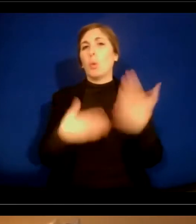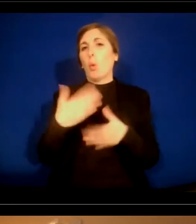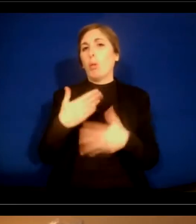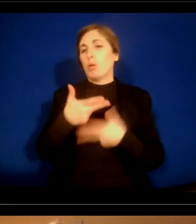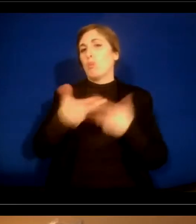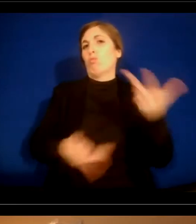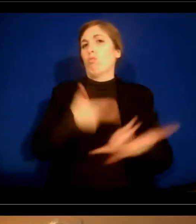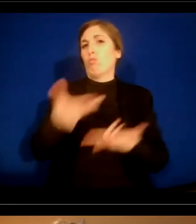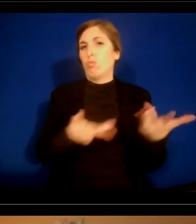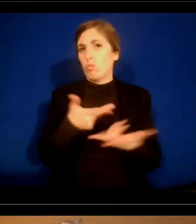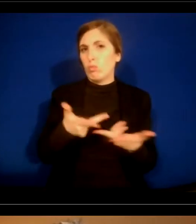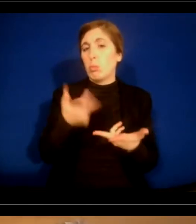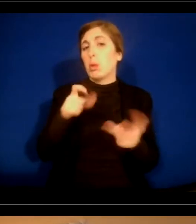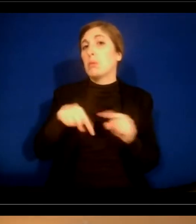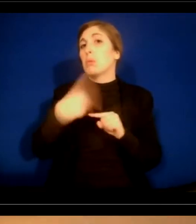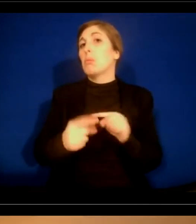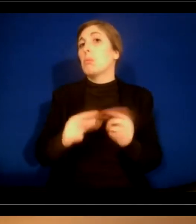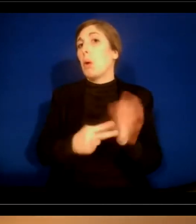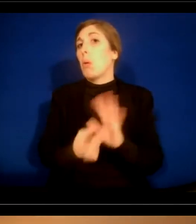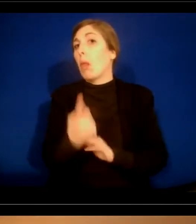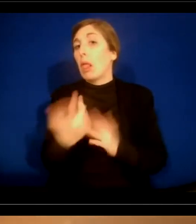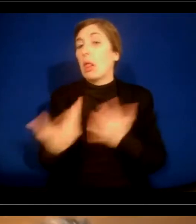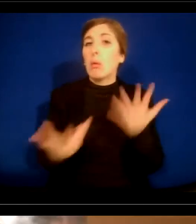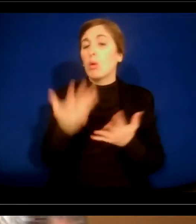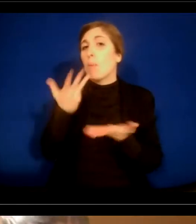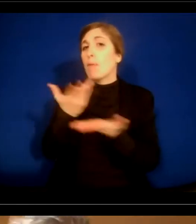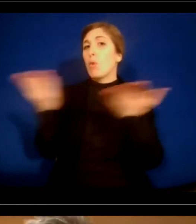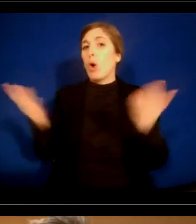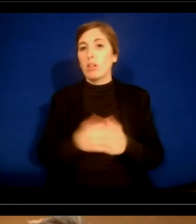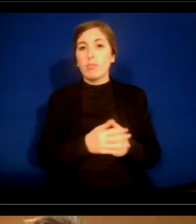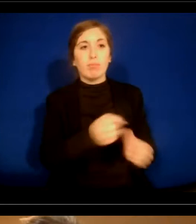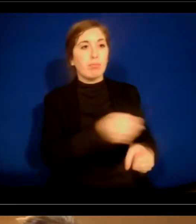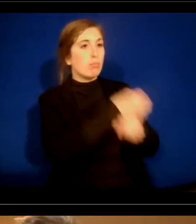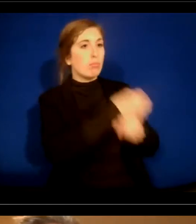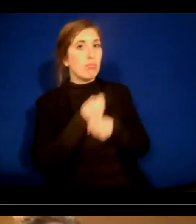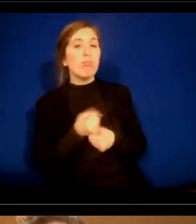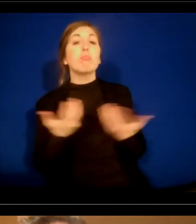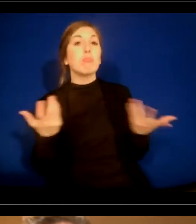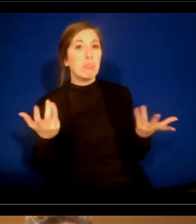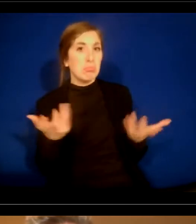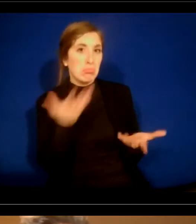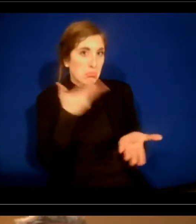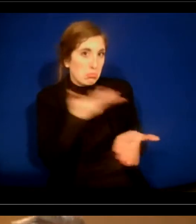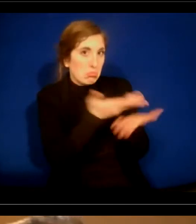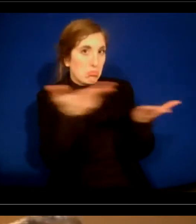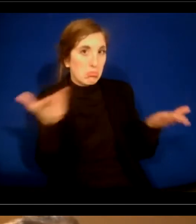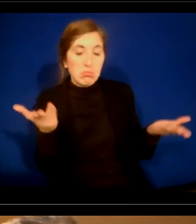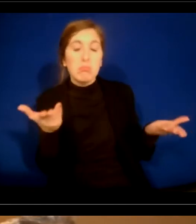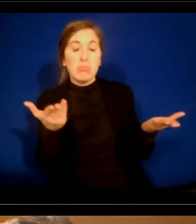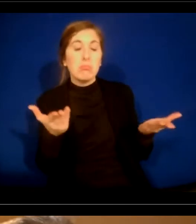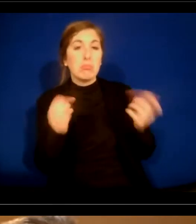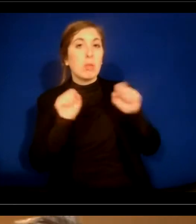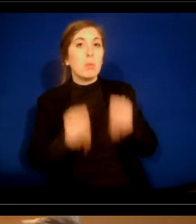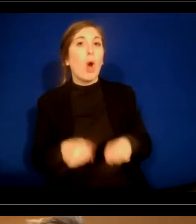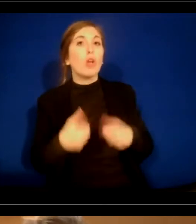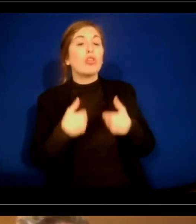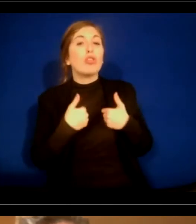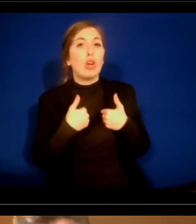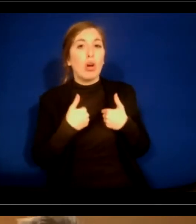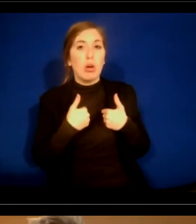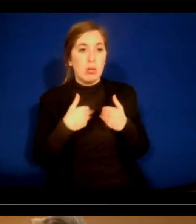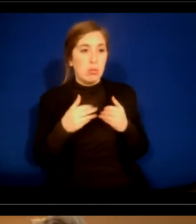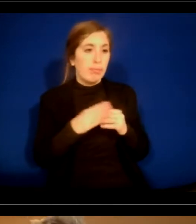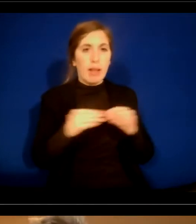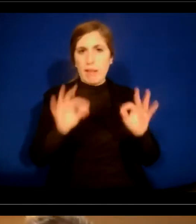però come vuoi. Allora, se volete posso un attimo dirvi, posso fare così, insomma,